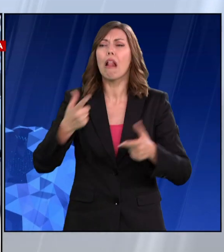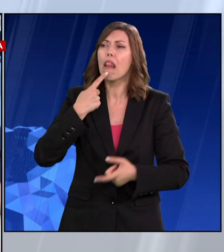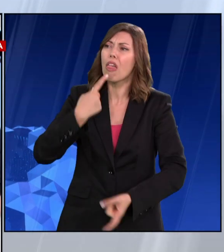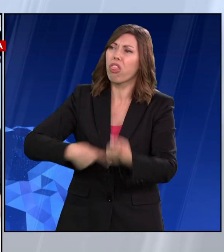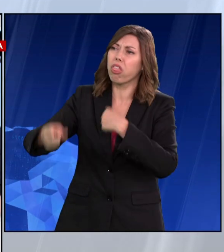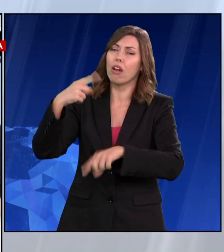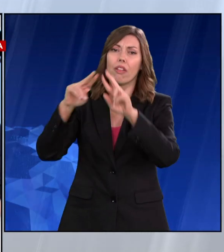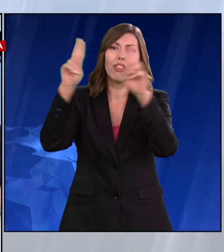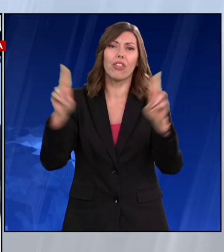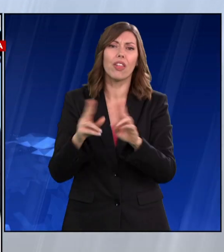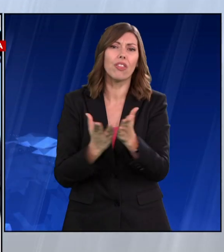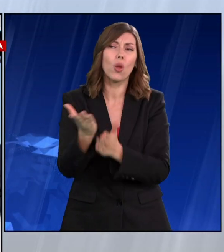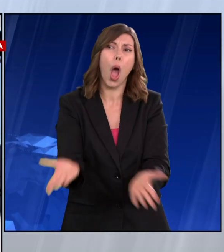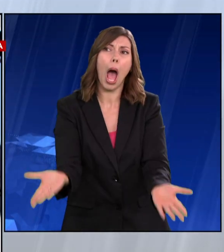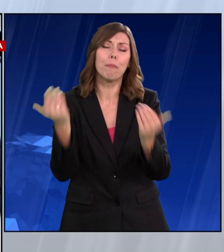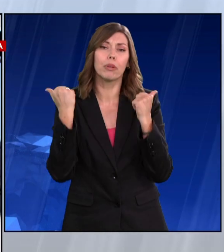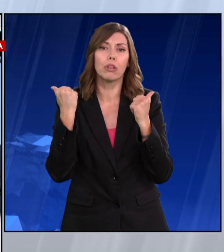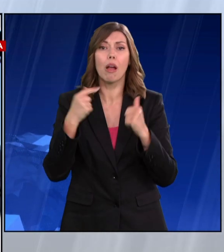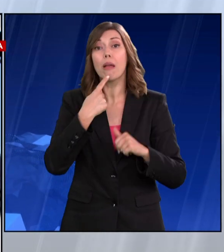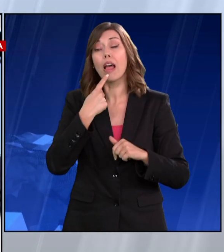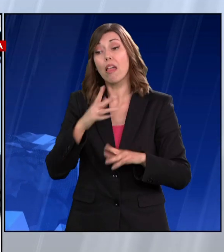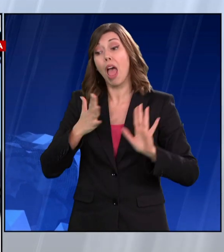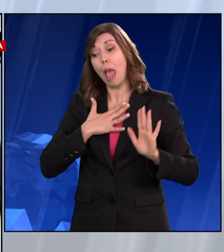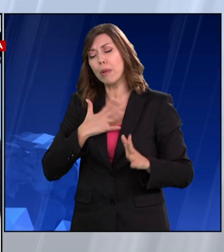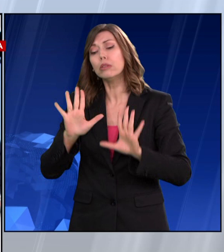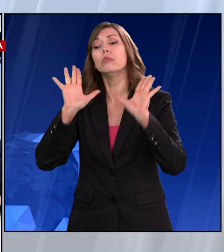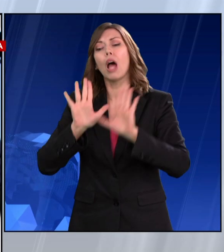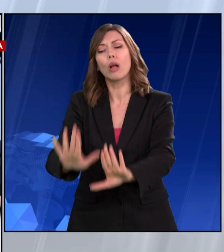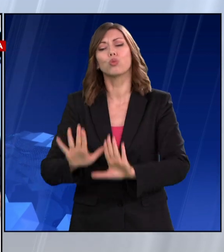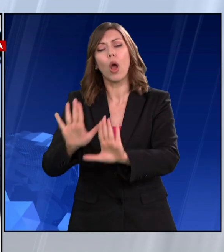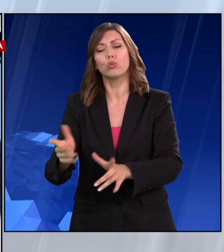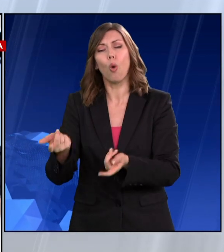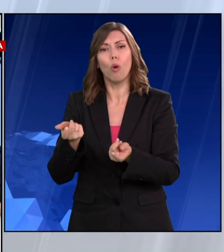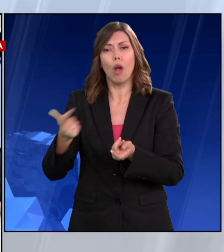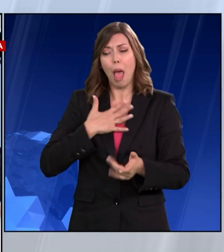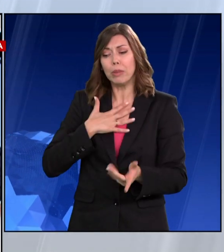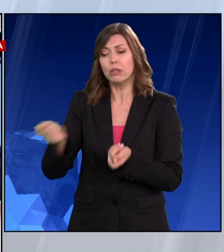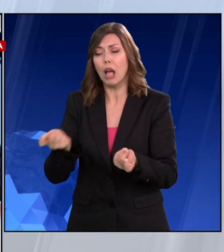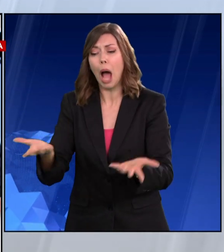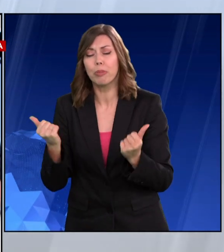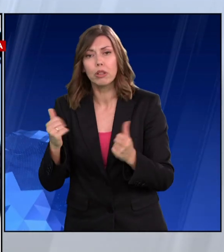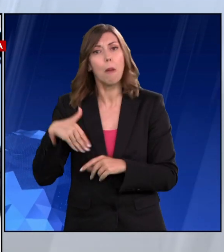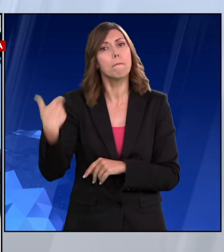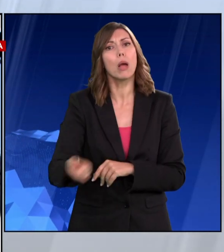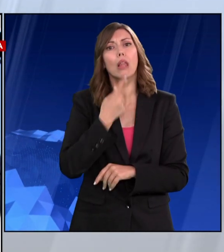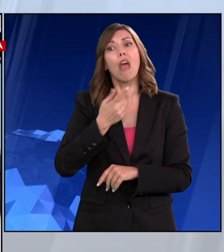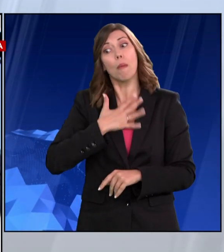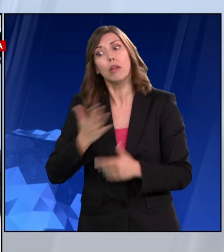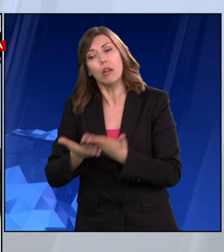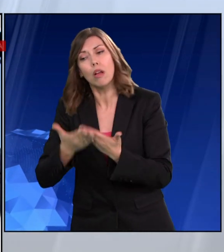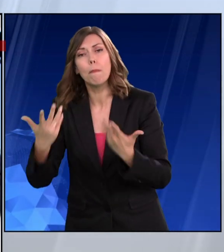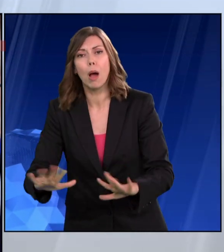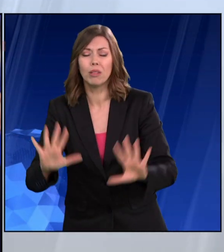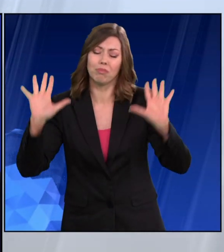λέμε ότι δεν έγινε επιχείρηση, μετά να έρχονται και να μας λένε ότι έγινε επιχείρηση. Κοιτάξτε, εγώ αντί να ακούω όλες αυτές τις αντιφάσεις, θα προτιμούσα ένα πράγμα να ακούσω.